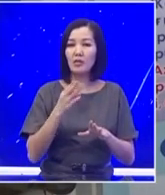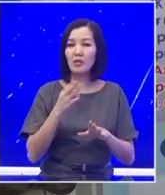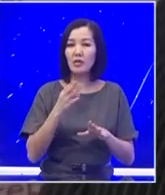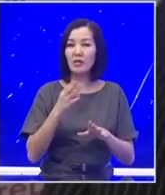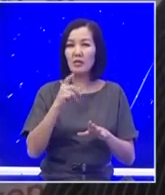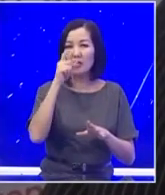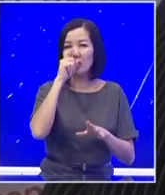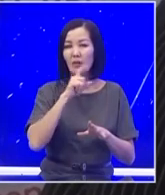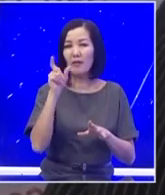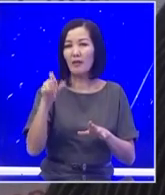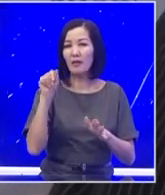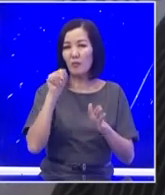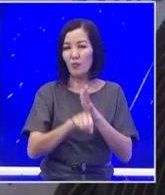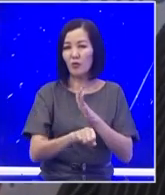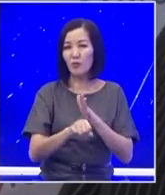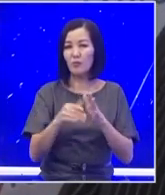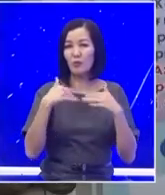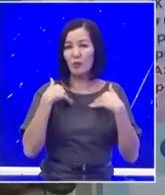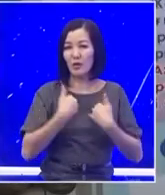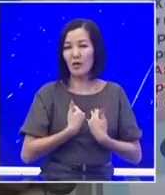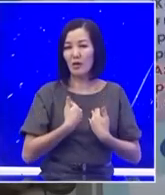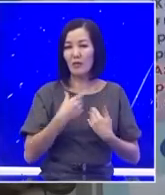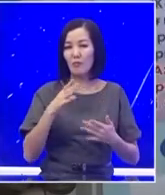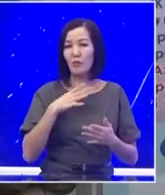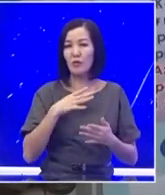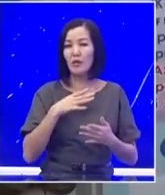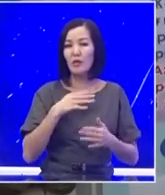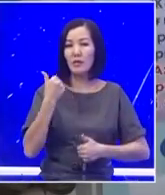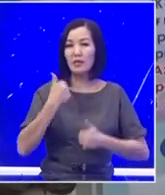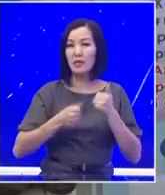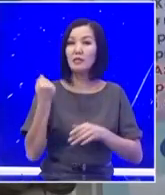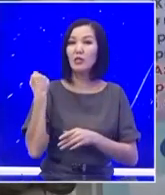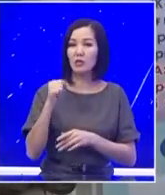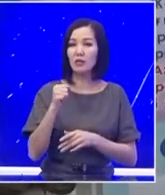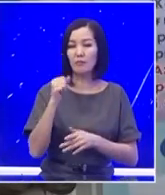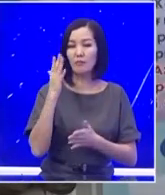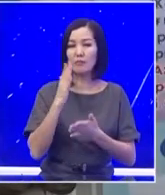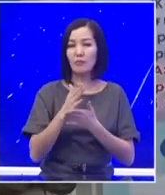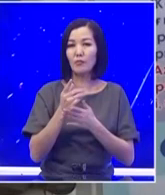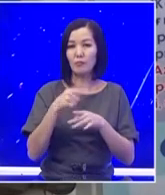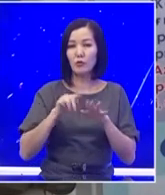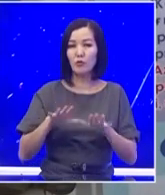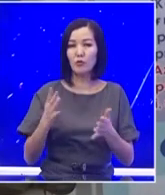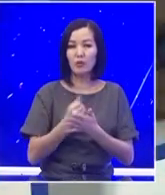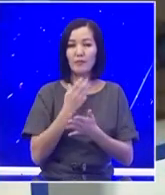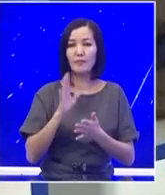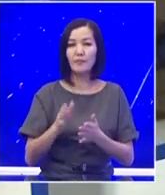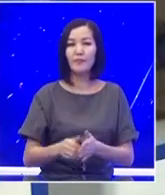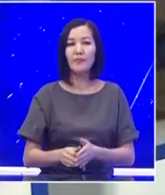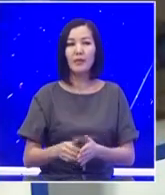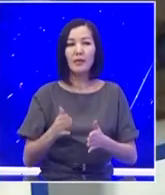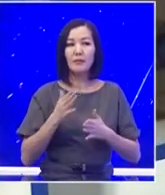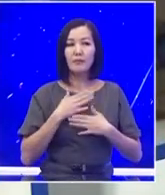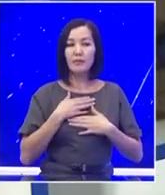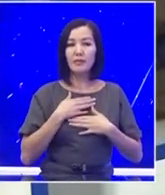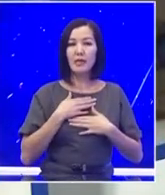кісі өлтіріп тастаған үшін қайғылы болып кетті. Осы сайыста мен жеңемін деген ойдамын, бірінші орын аламыз деп ойлаймын. Біз Илья Шансүгіров